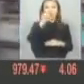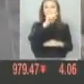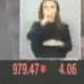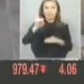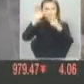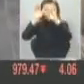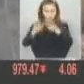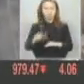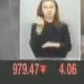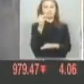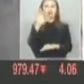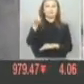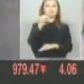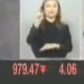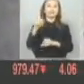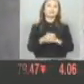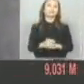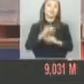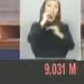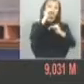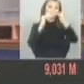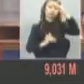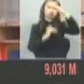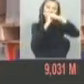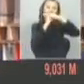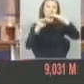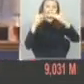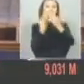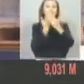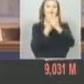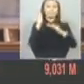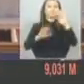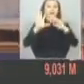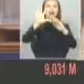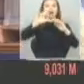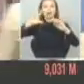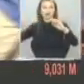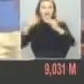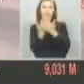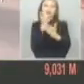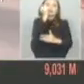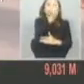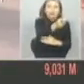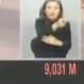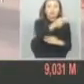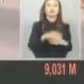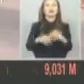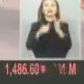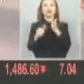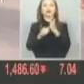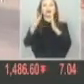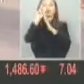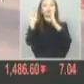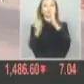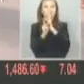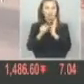15และกำหนดเพดานเงินรางวัลที่จ่ายไม่เกิน5ล้านบาทต่อกรณีทั้งนี้จะนำร่างแก้ไขกฎหมายเสนอต่อคณะรัฐมนต